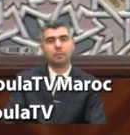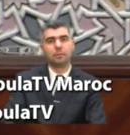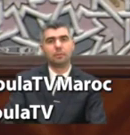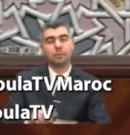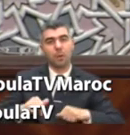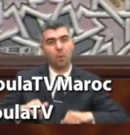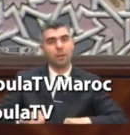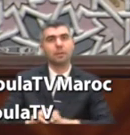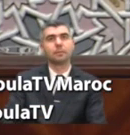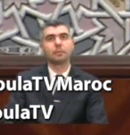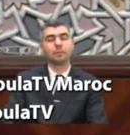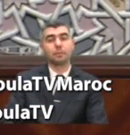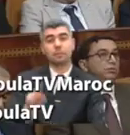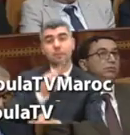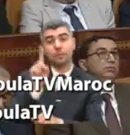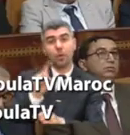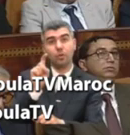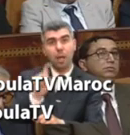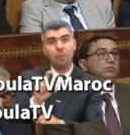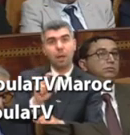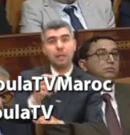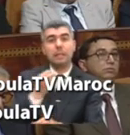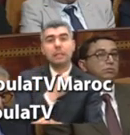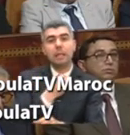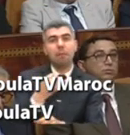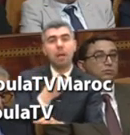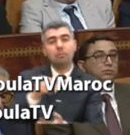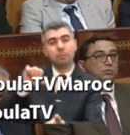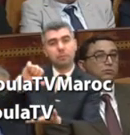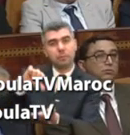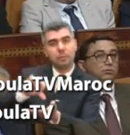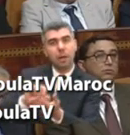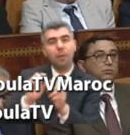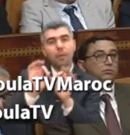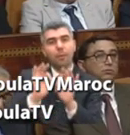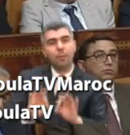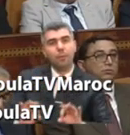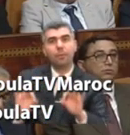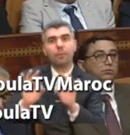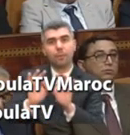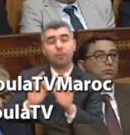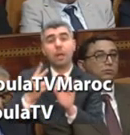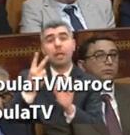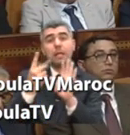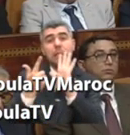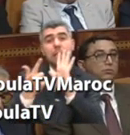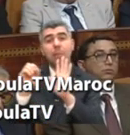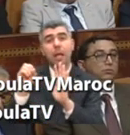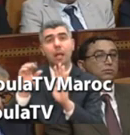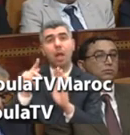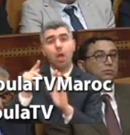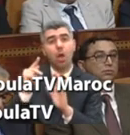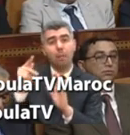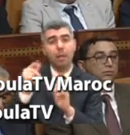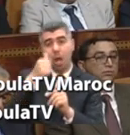السيد الوزير، جماعة ديال مولي بوعزة ما فيهاش طبيب ديال المركز الصحي، والجماعة كتبعد 70 كيلومتر على